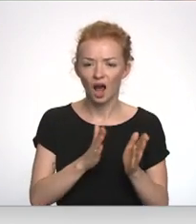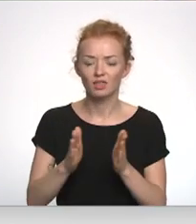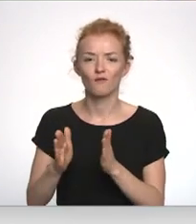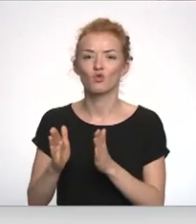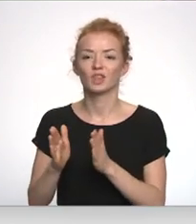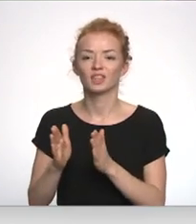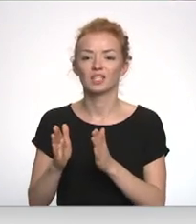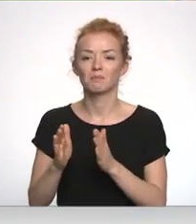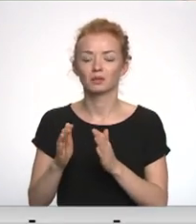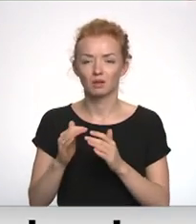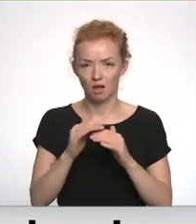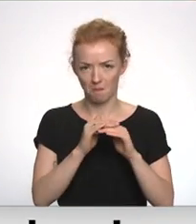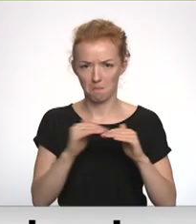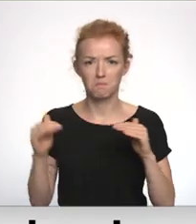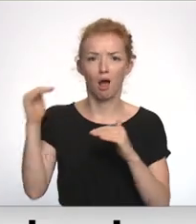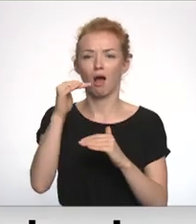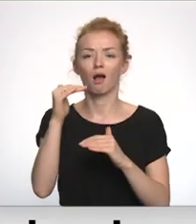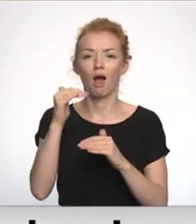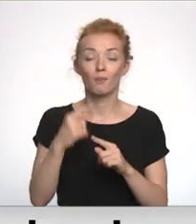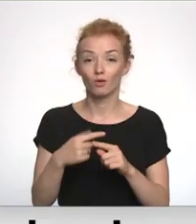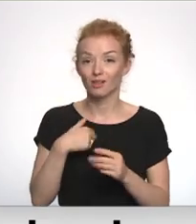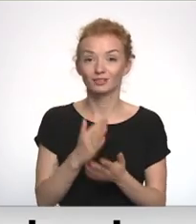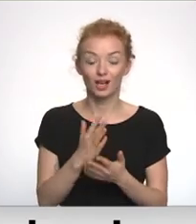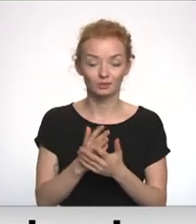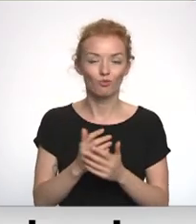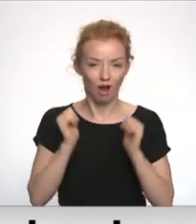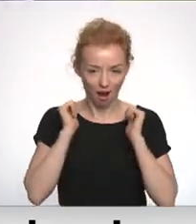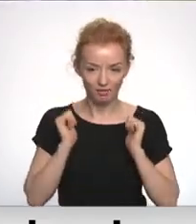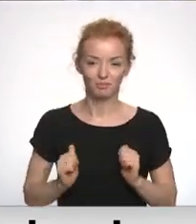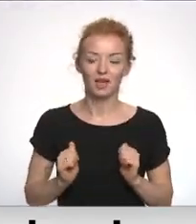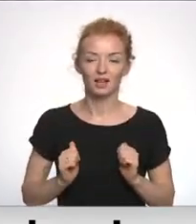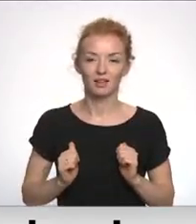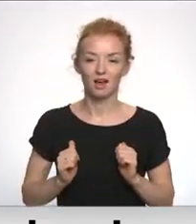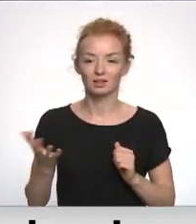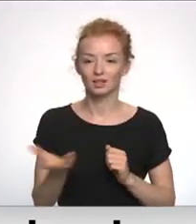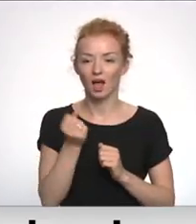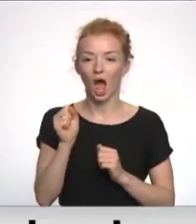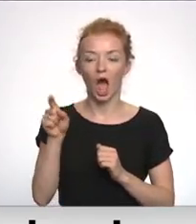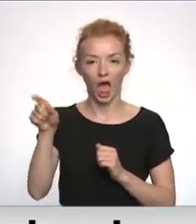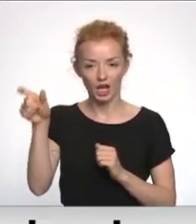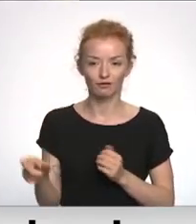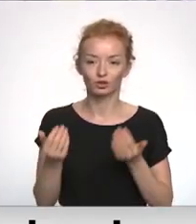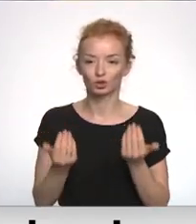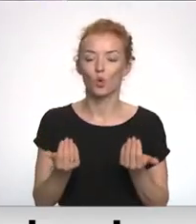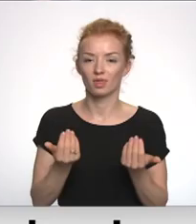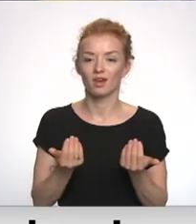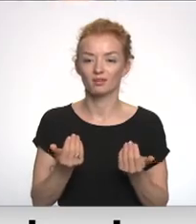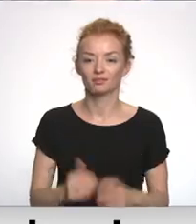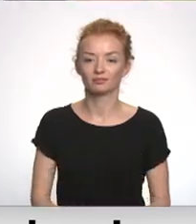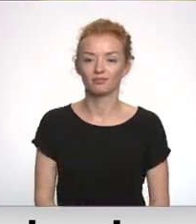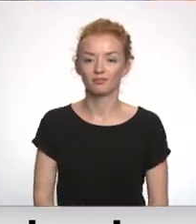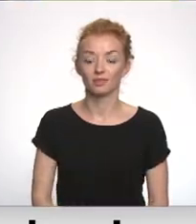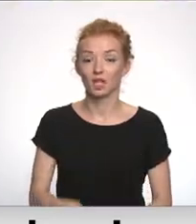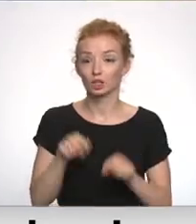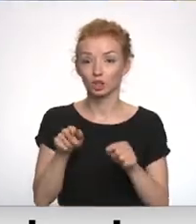sagatavotības pakāpe. Tāpēc jā, es esmu vairāk apmierināts ar Arvi šodien un ne tikai šodien.